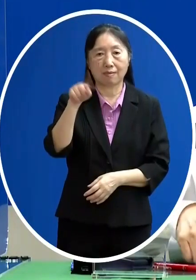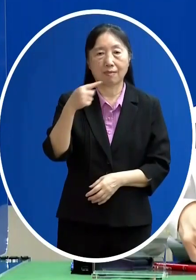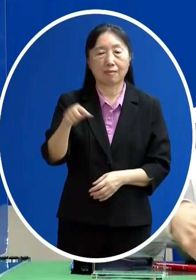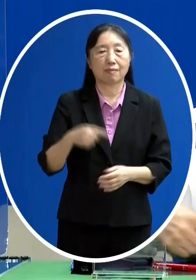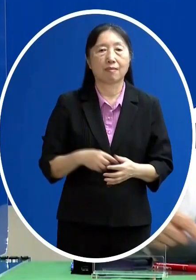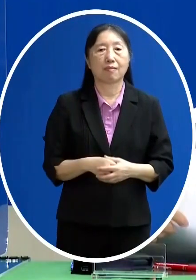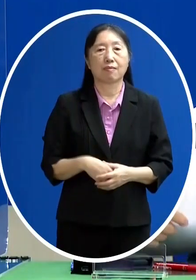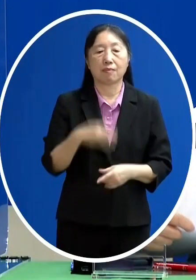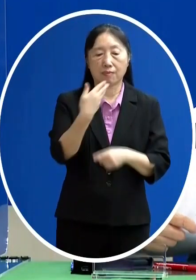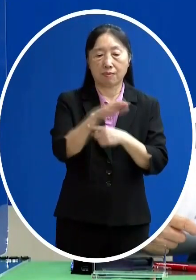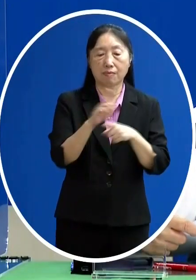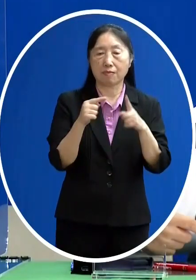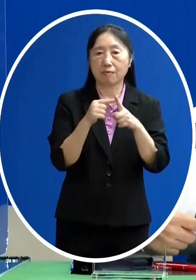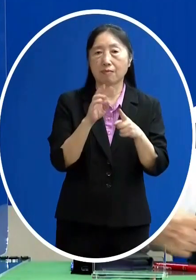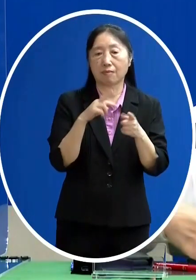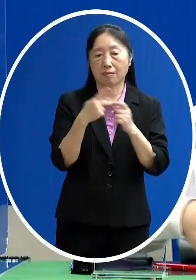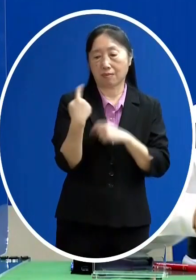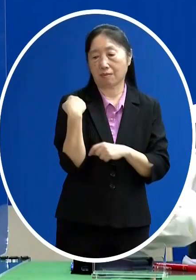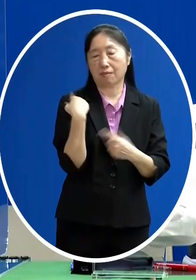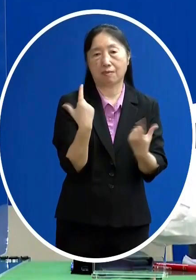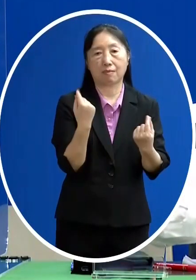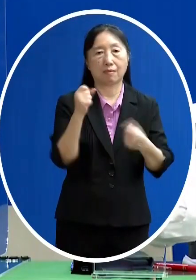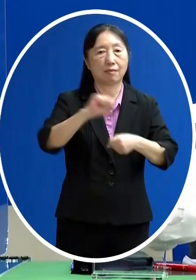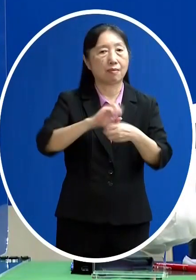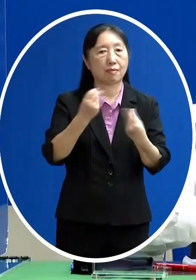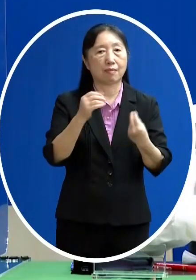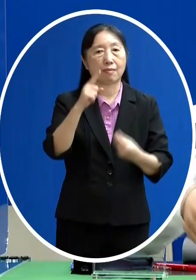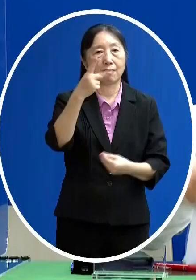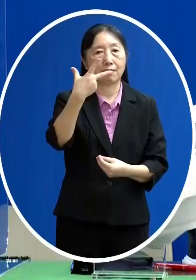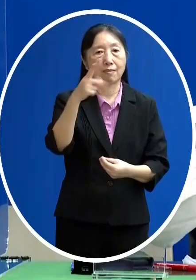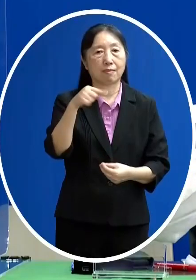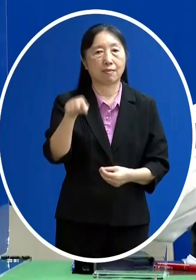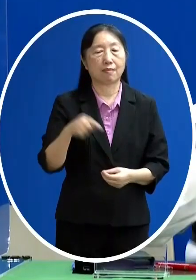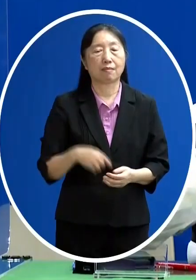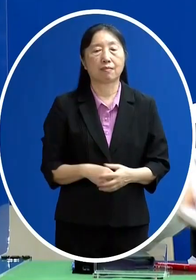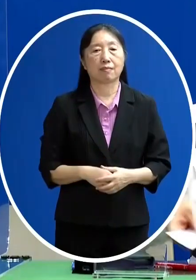44位，那死亡人数跟昨天一样没有增加，是17位。以上报告。